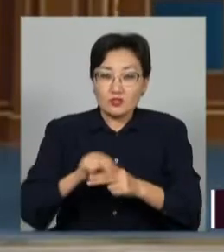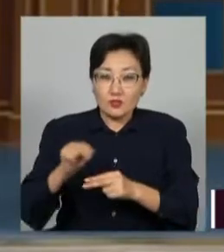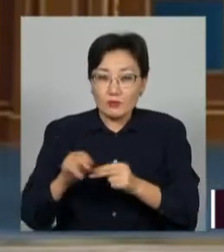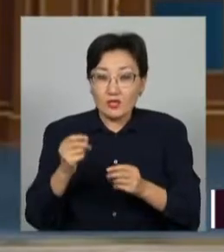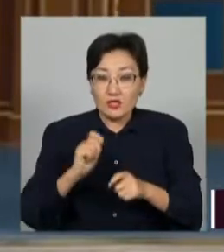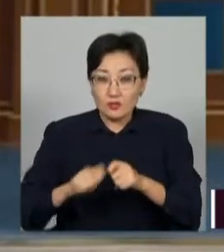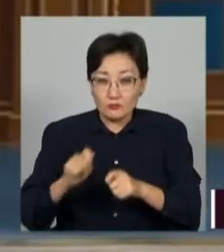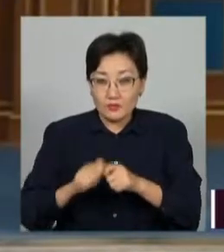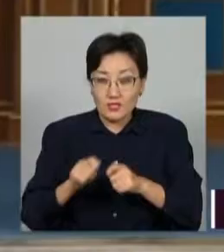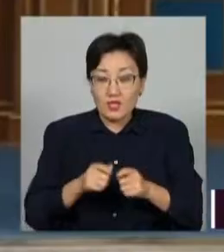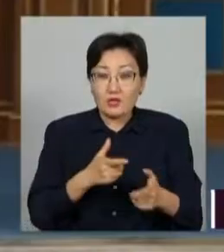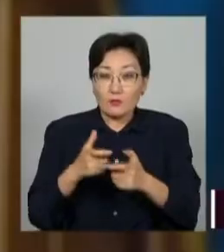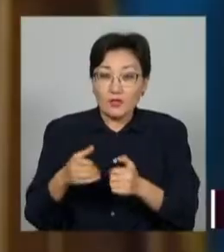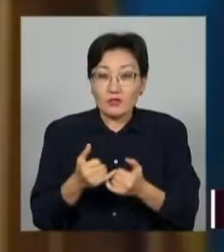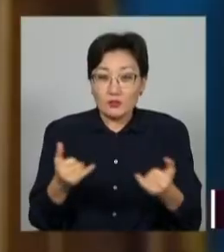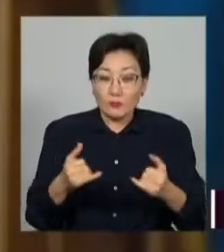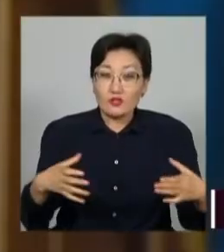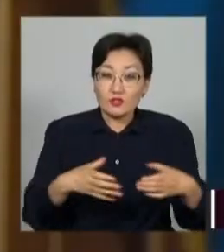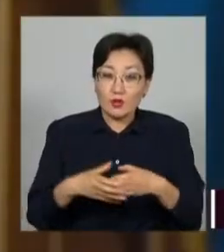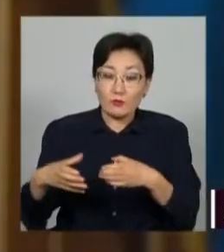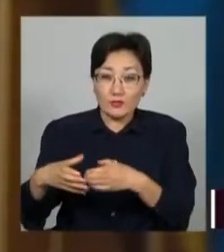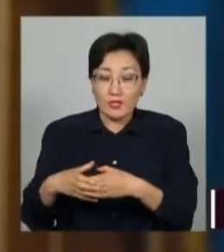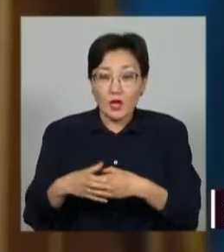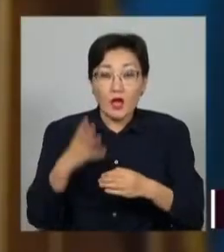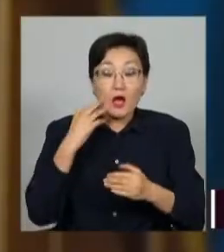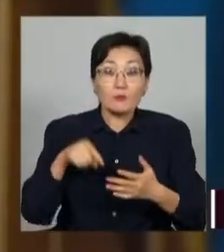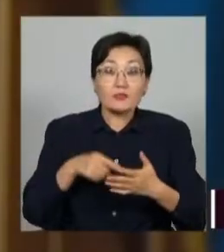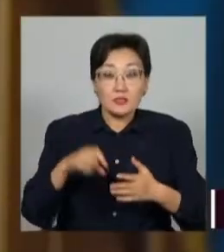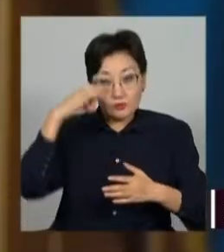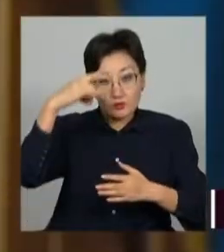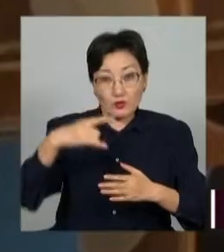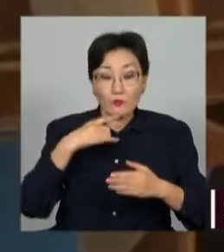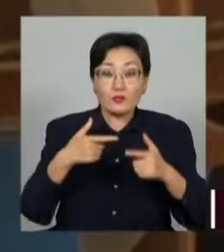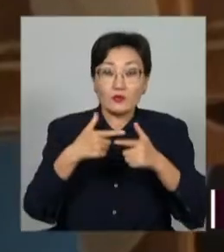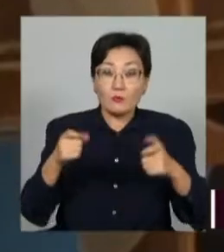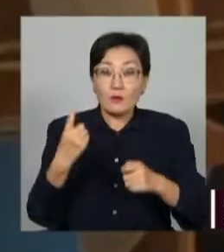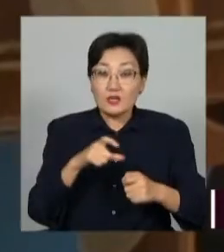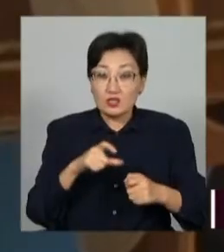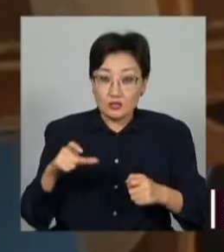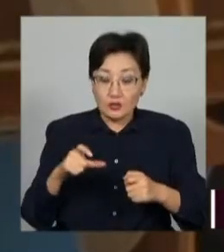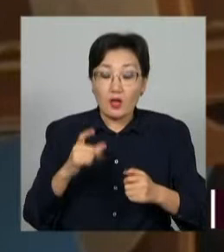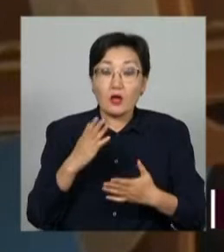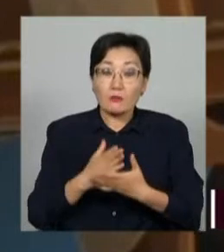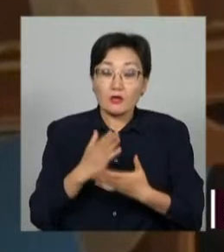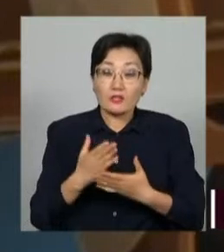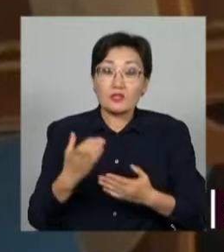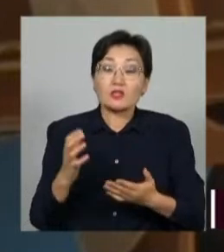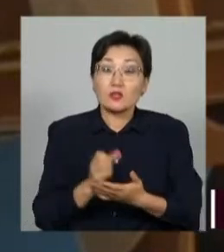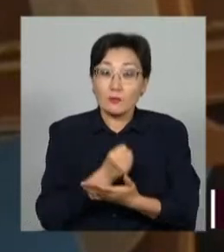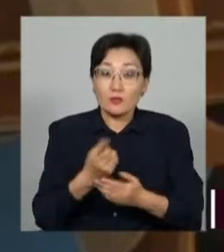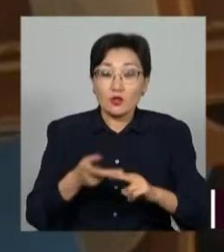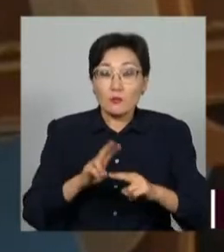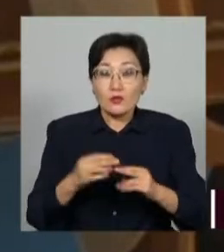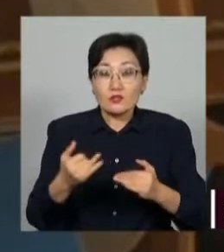қаржыландырған, оқтармен қамтамасыз еткен. Командалық топ штабының Алматыдағы Қазақстан қонақ үйінің бірінші қабатында болғаны туралы анықтадық. Бұған